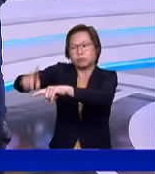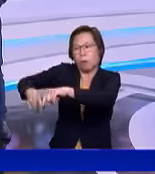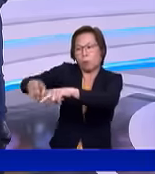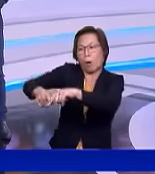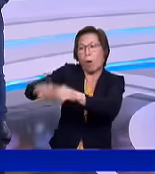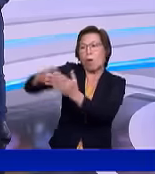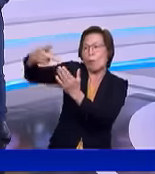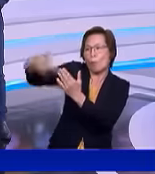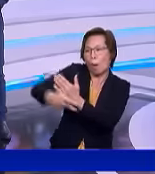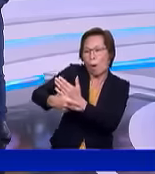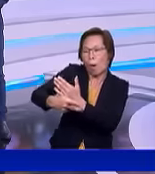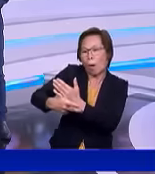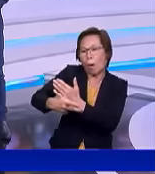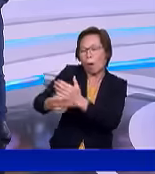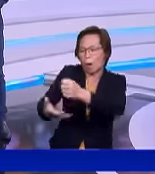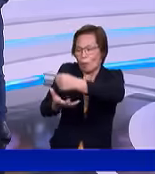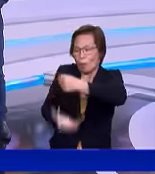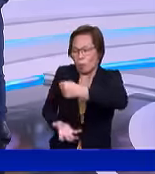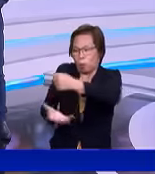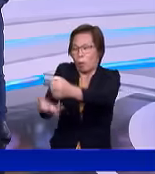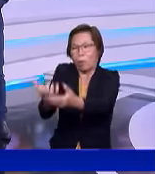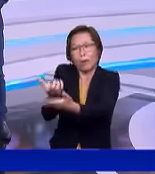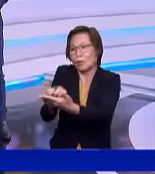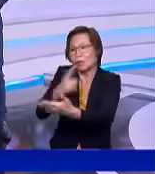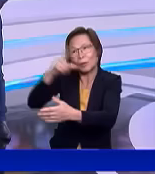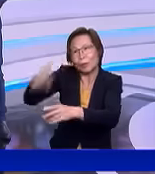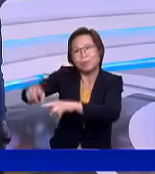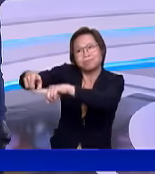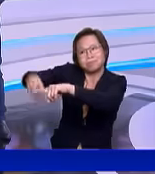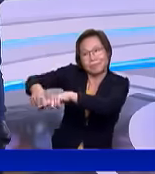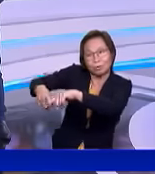kepada inisiatif di bawah pakej rangsangan ekonomi.